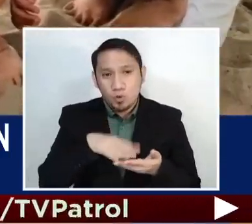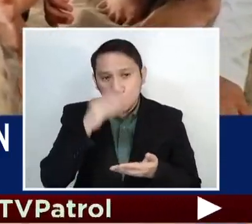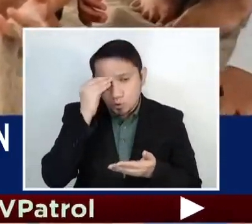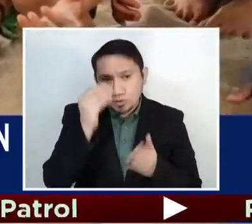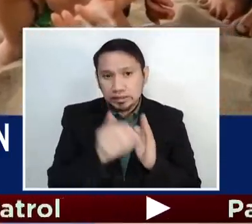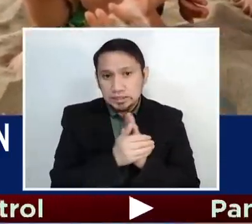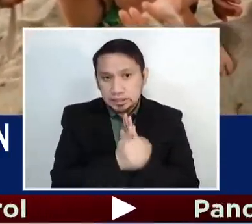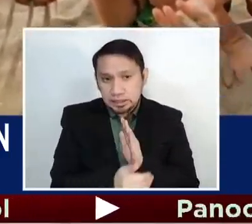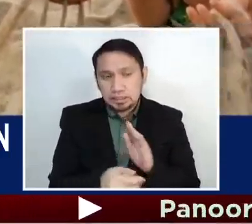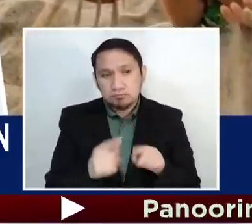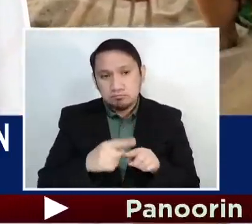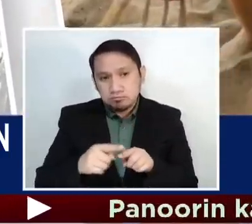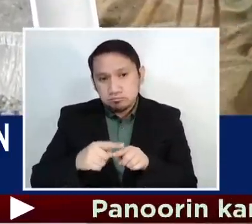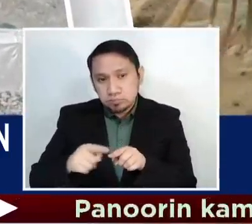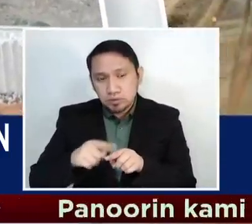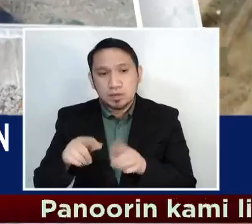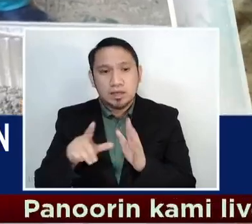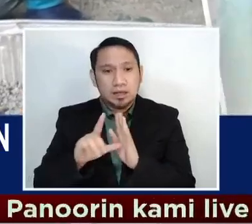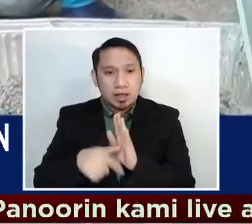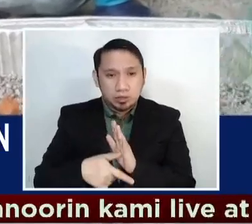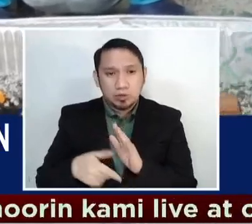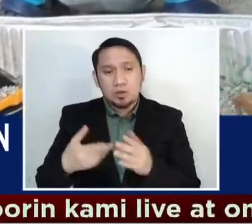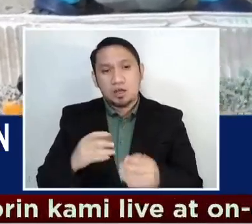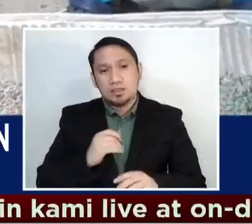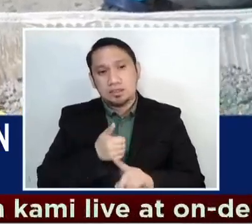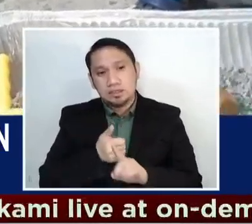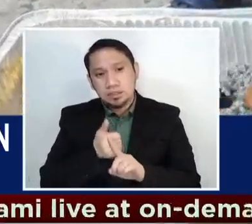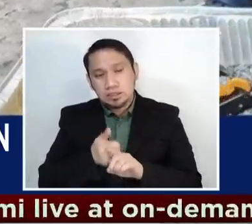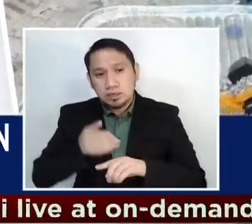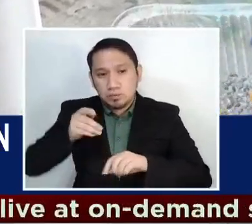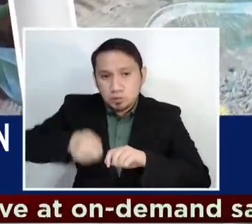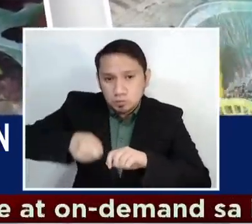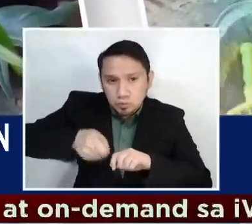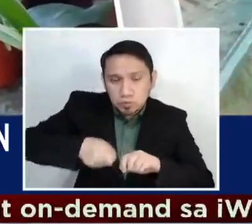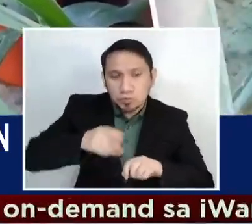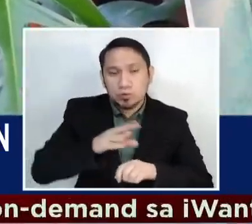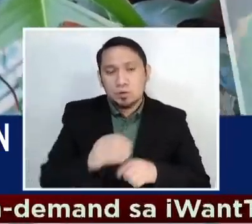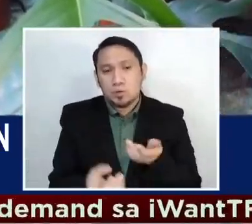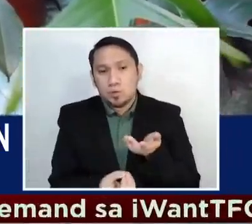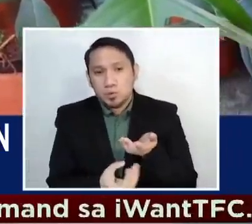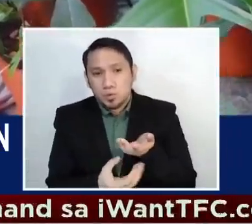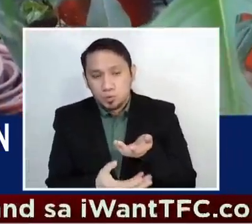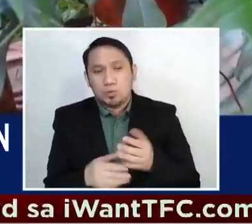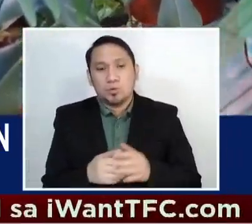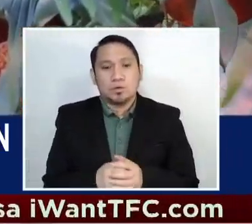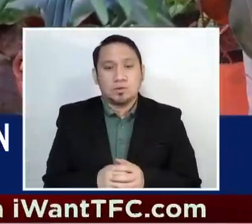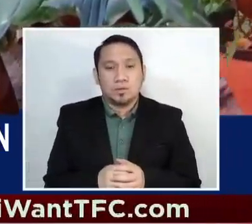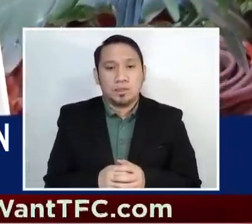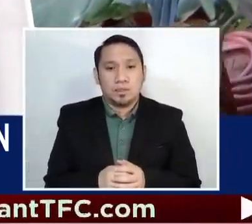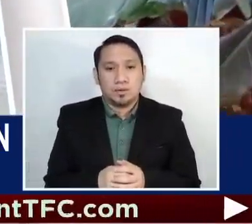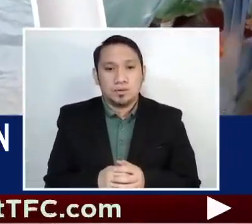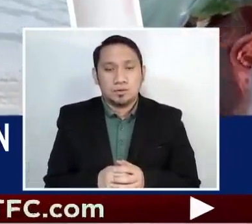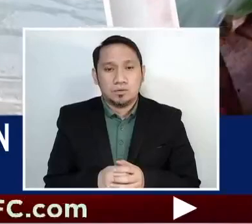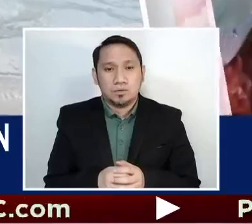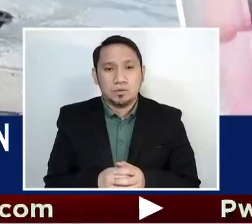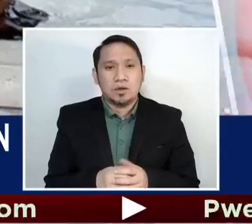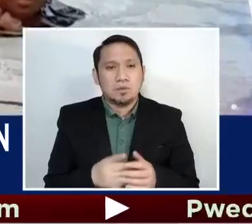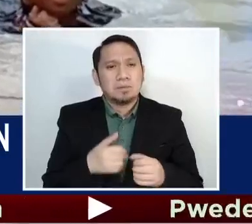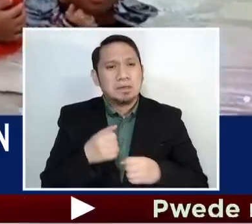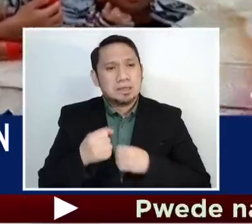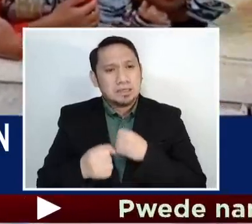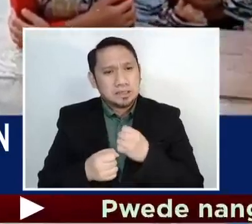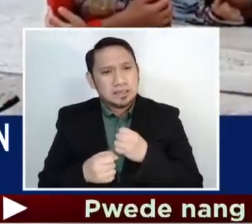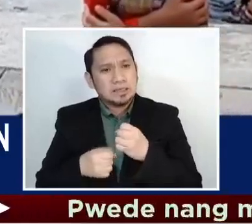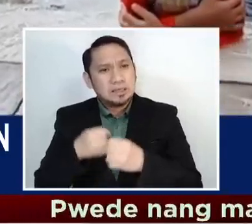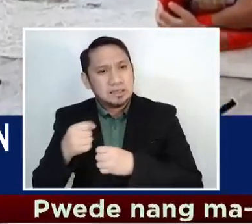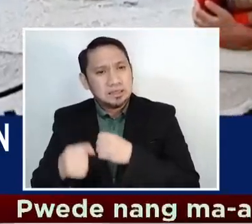unti-unti marunong na sila maghiwa, marunong na magsaing, marunong na magsalang. So parang ganoon po, over the years, na-build naman po yung